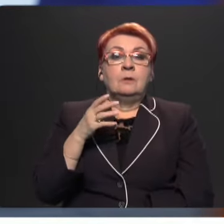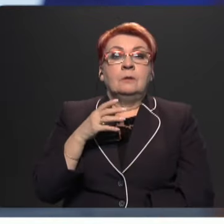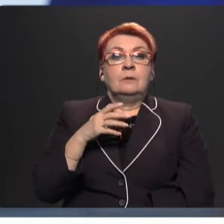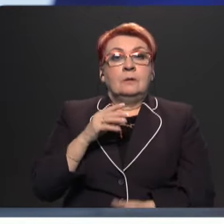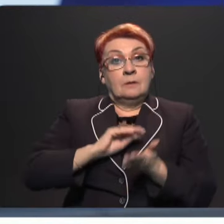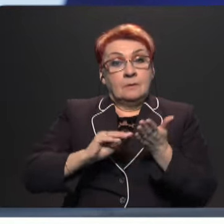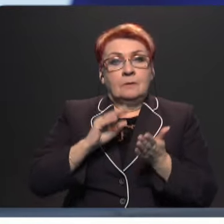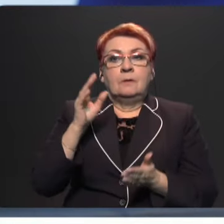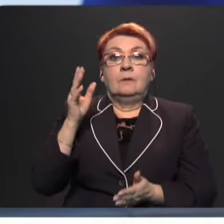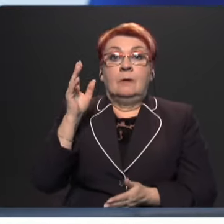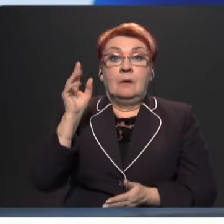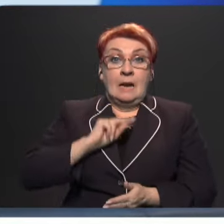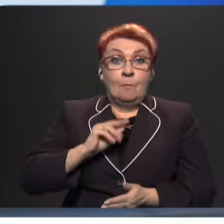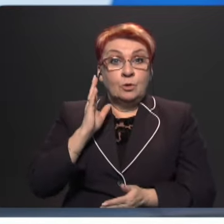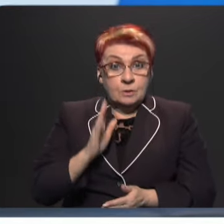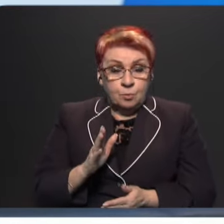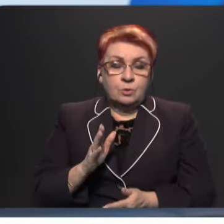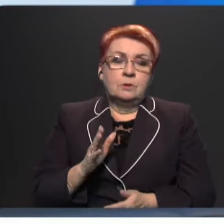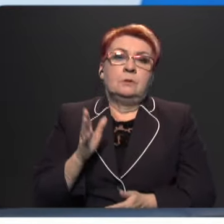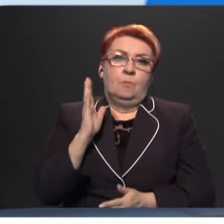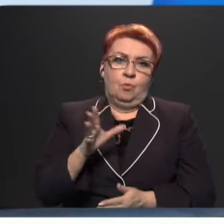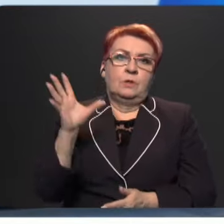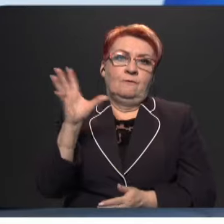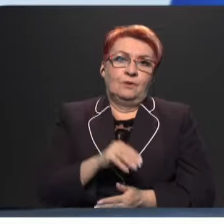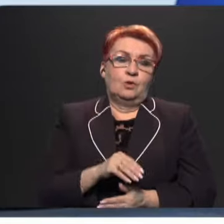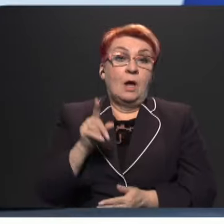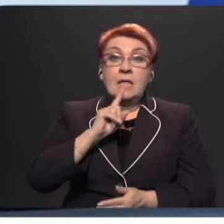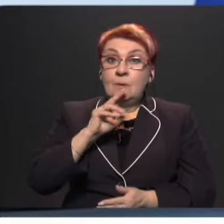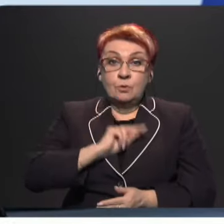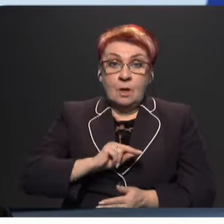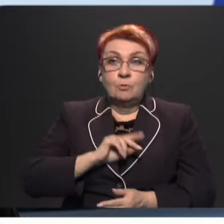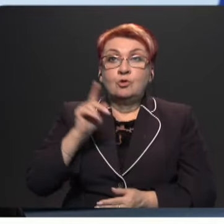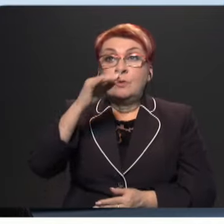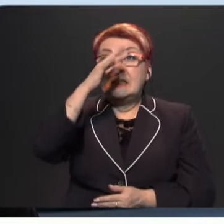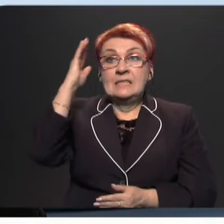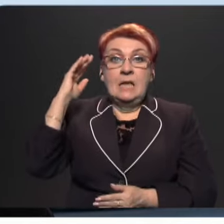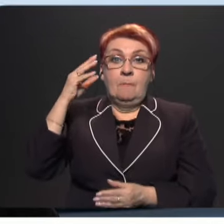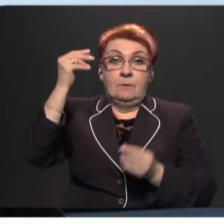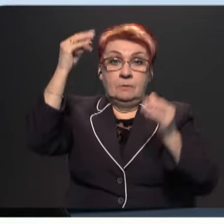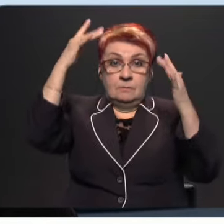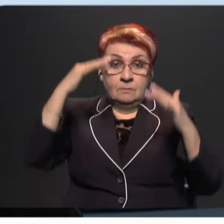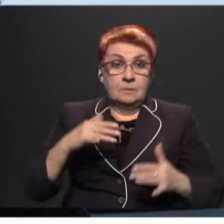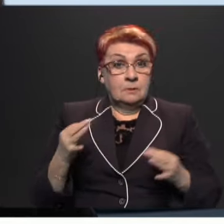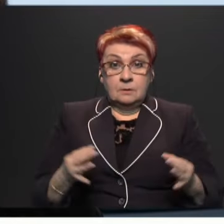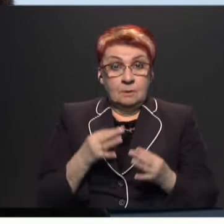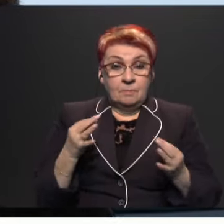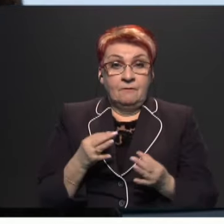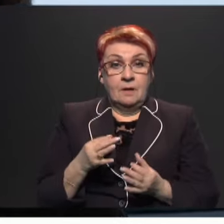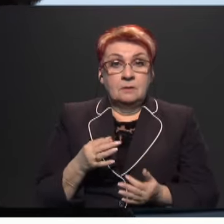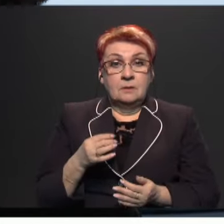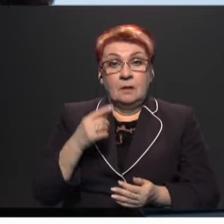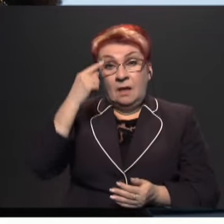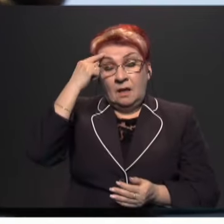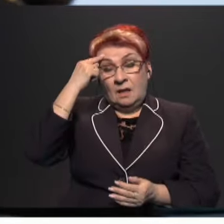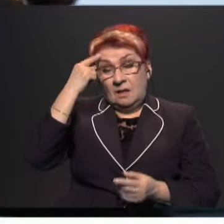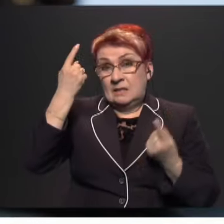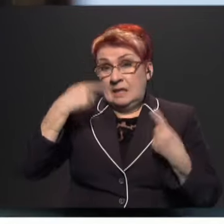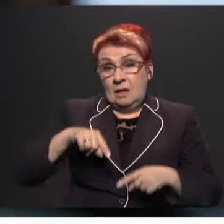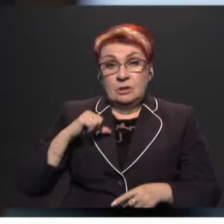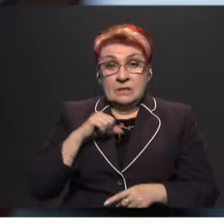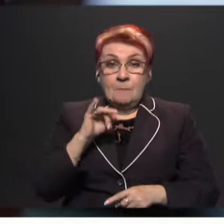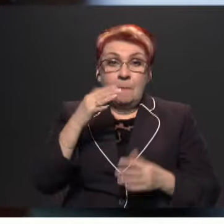работать, будет у тебя все. Не будешь работать, хочешь, чтобы с неба на тебя свалилось, все, и деградируешь сам, и потеряешь даже